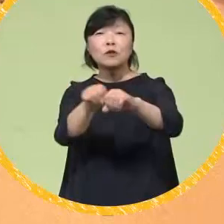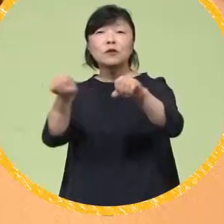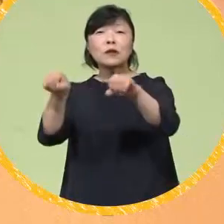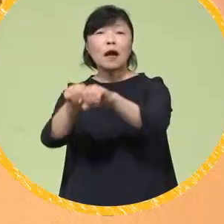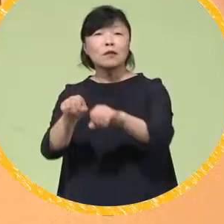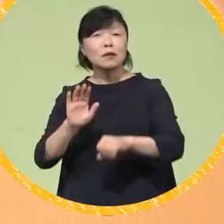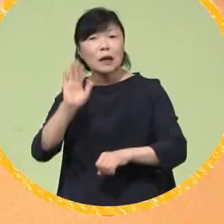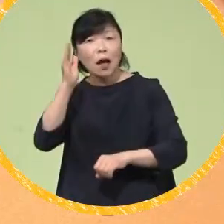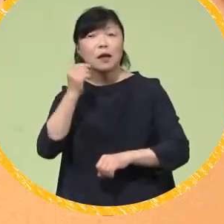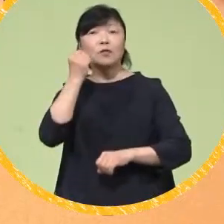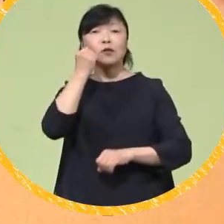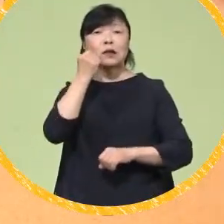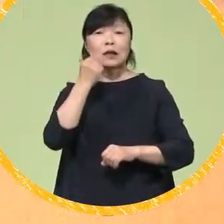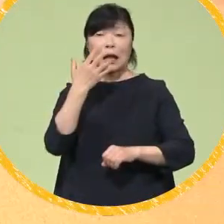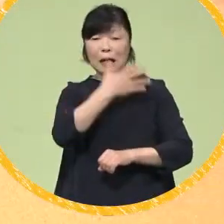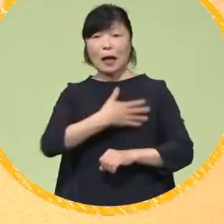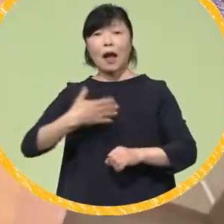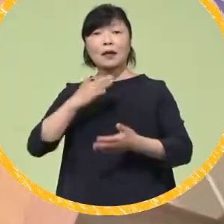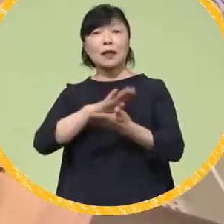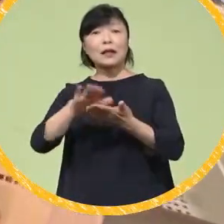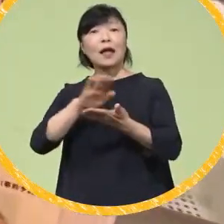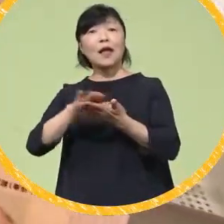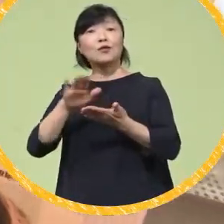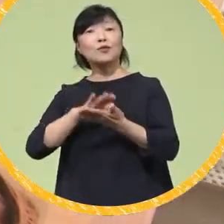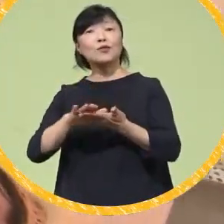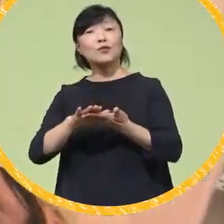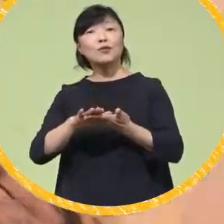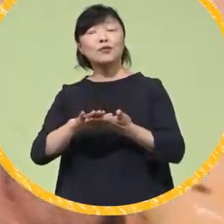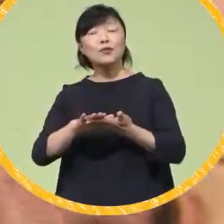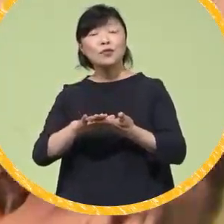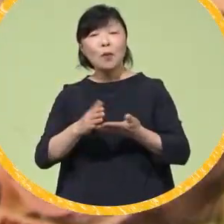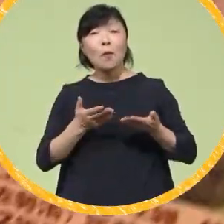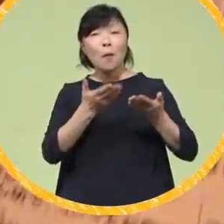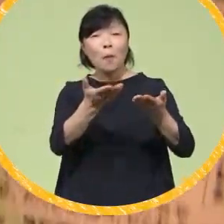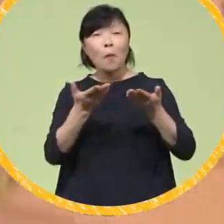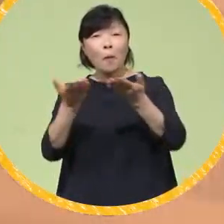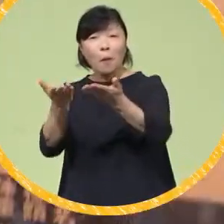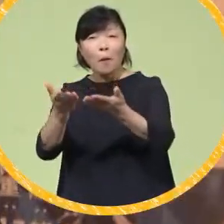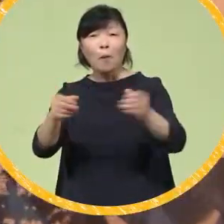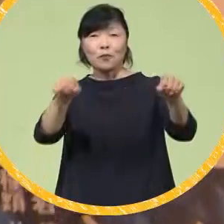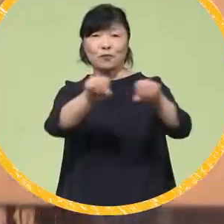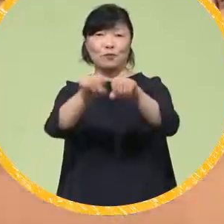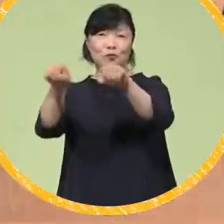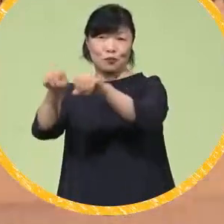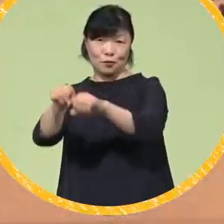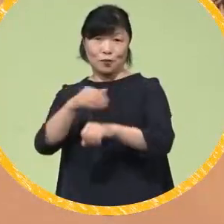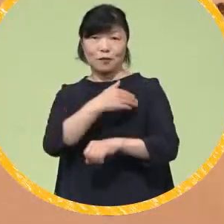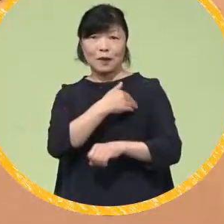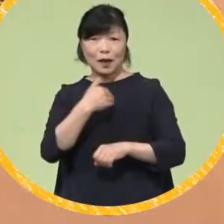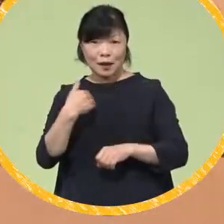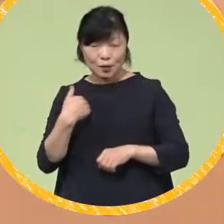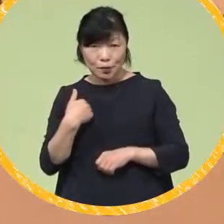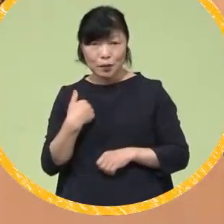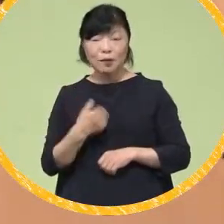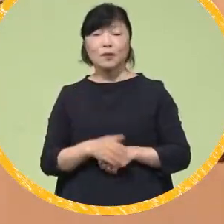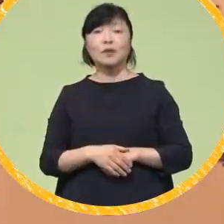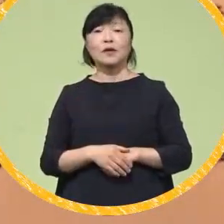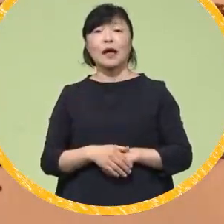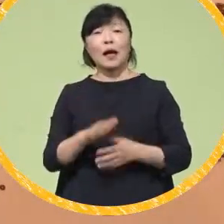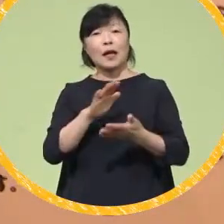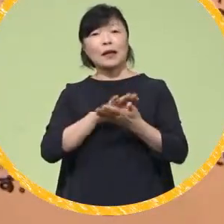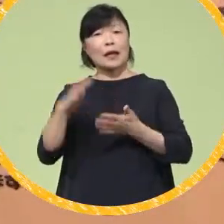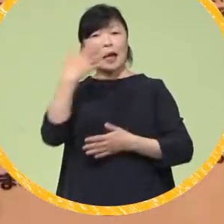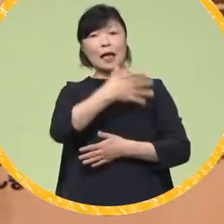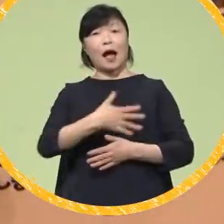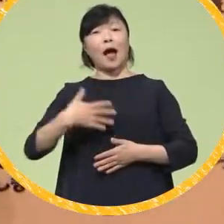ど。 きれいにすることによって皆さんを引き出してくれる。 確かにその、ね、はい、その譲渡する際に、はい、やっぱりきれいな